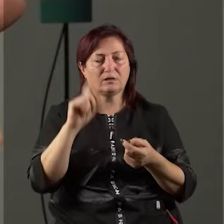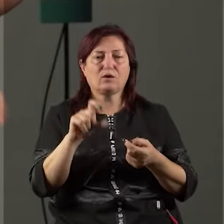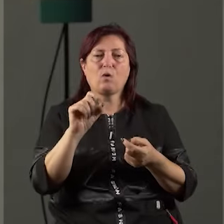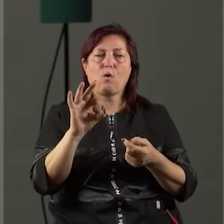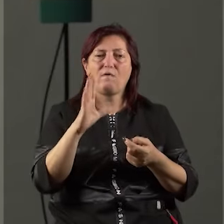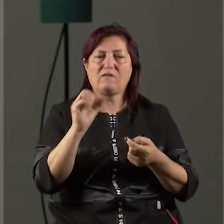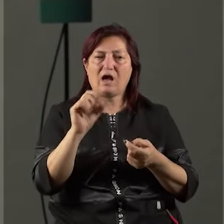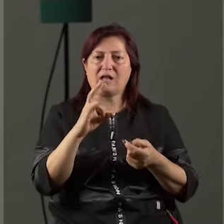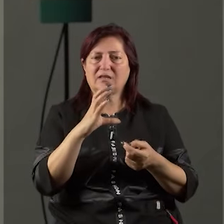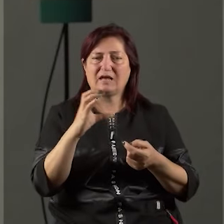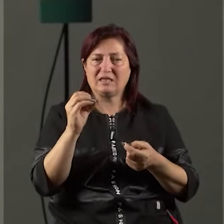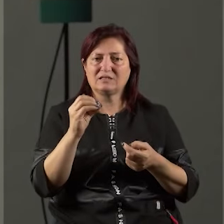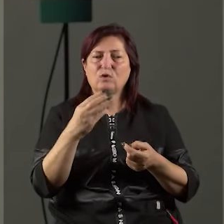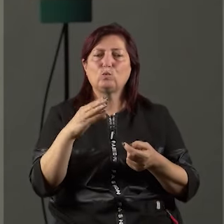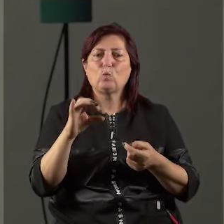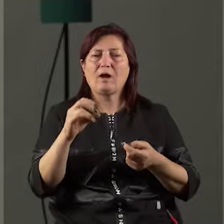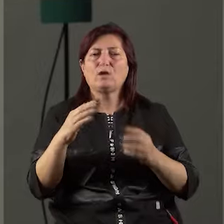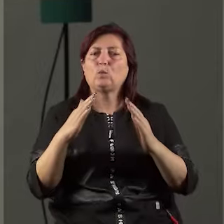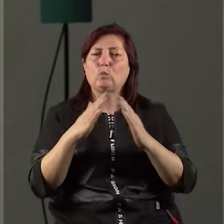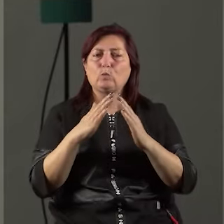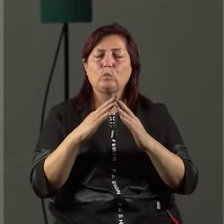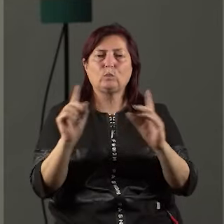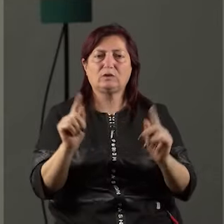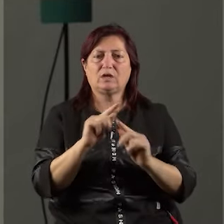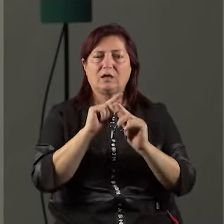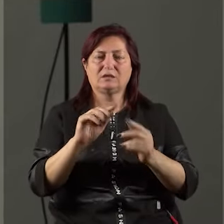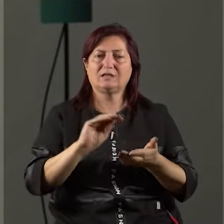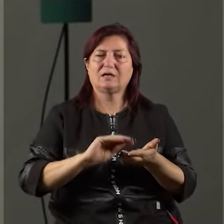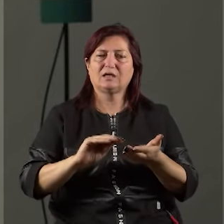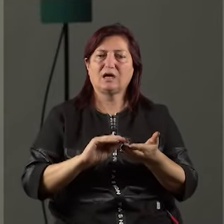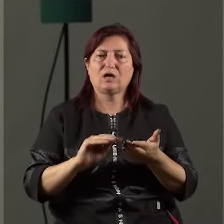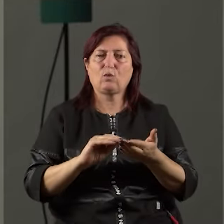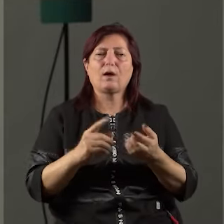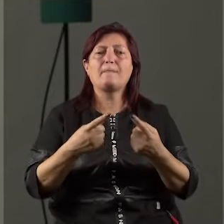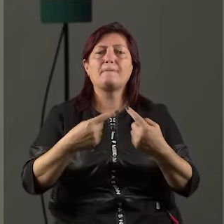տուն թանգարանը գրողների միության ուրեմն նախաձեռնությամբ